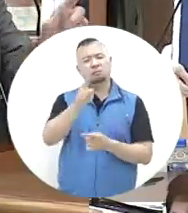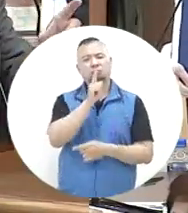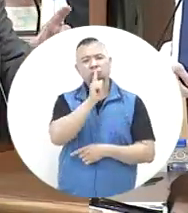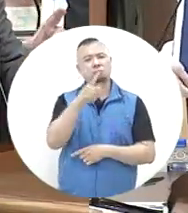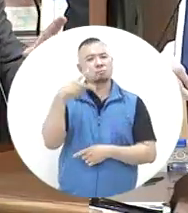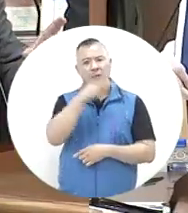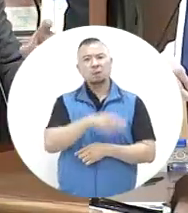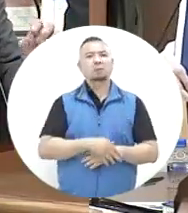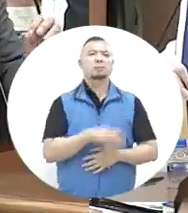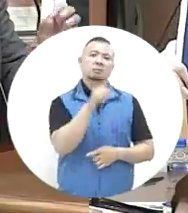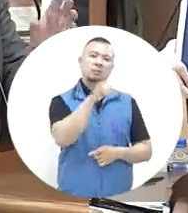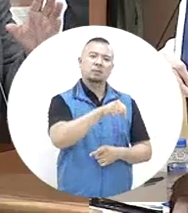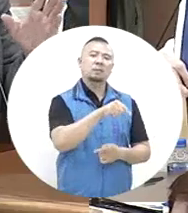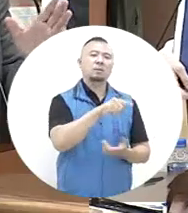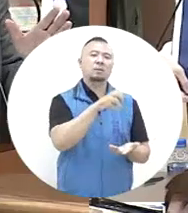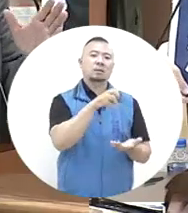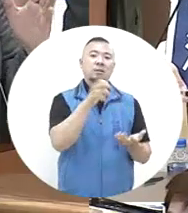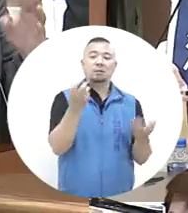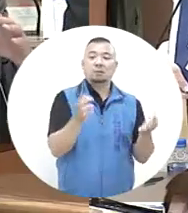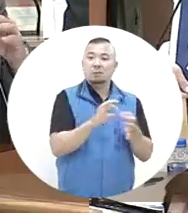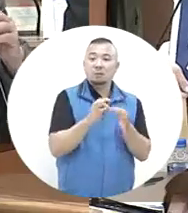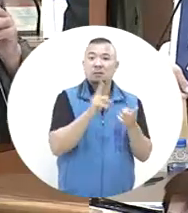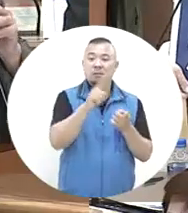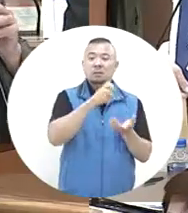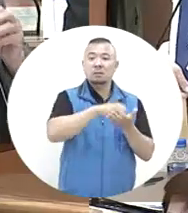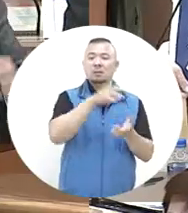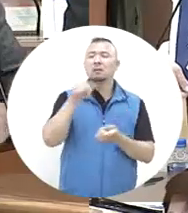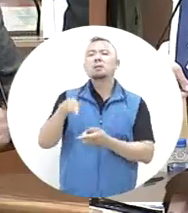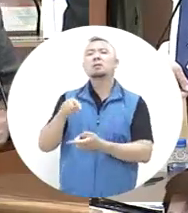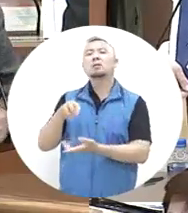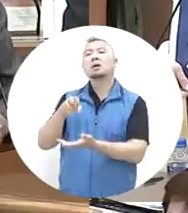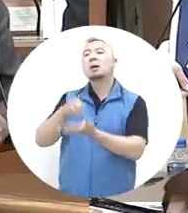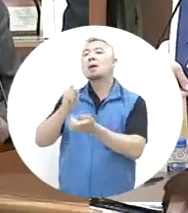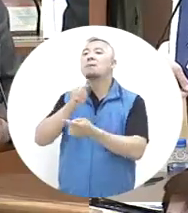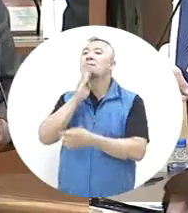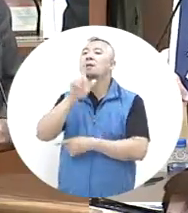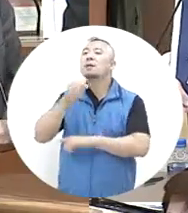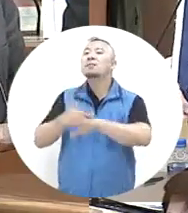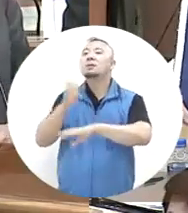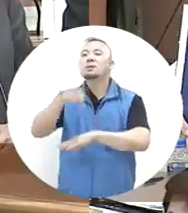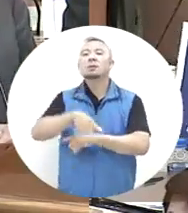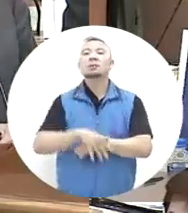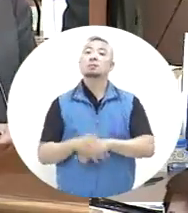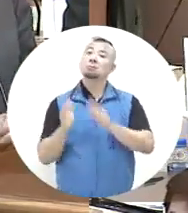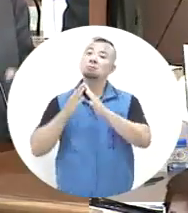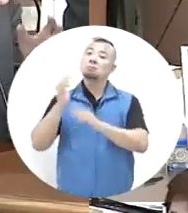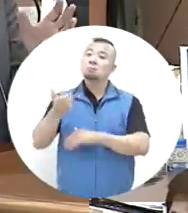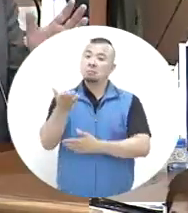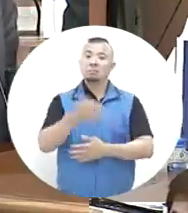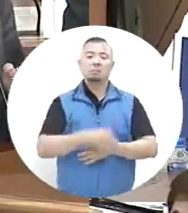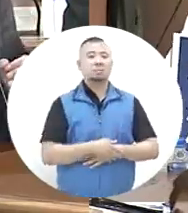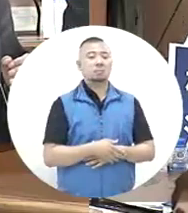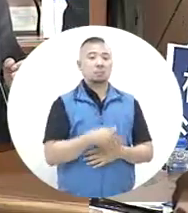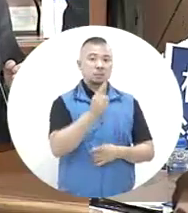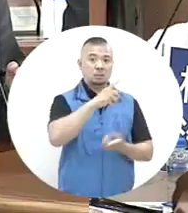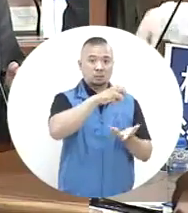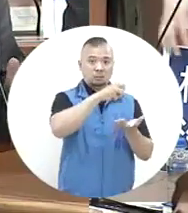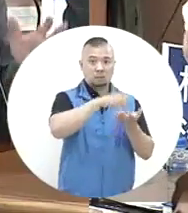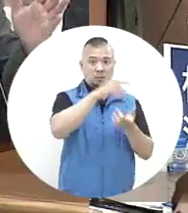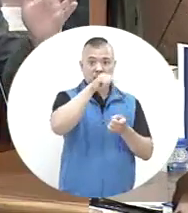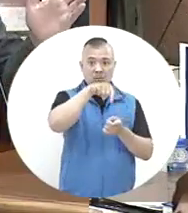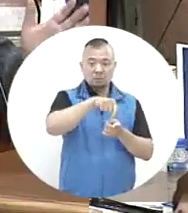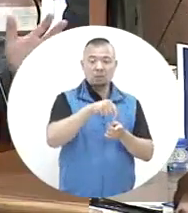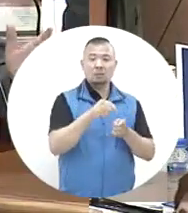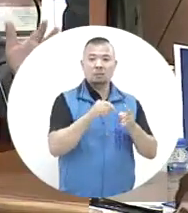整个的核那个有关你核 市长核废料要放哪里？ 那个核废料部分台电哦，曾经以专业的态度，在我们的核安监督委员